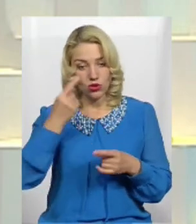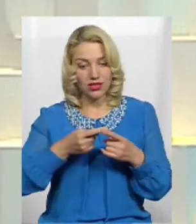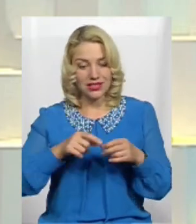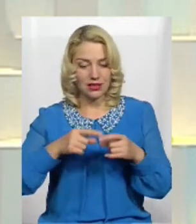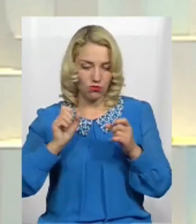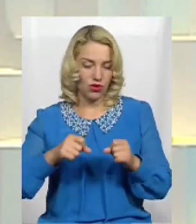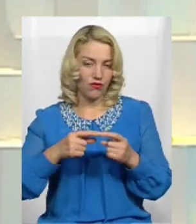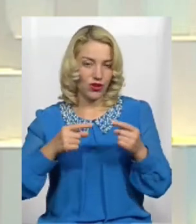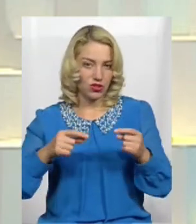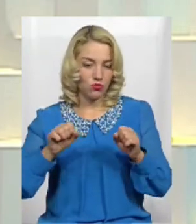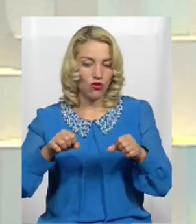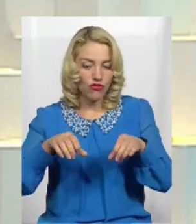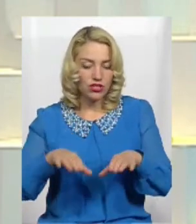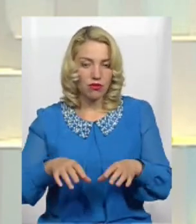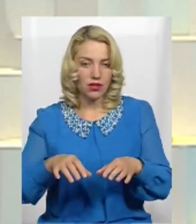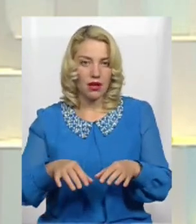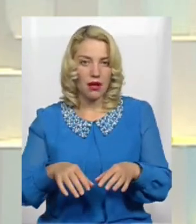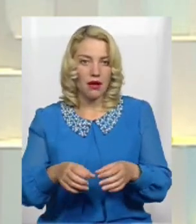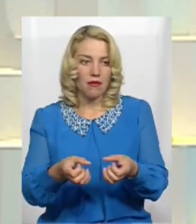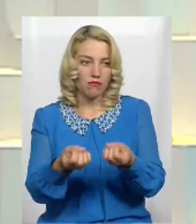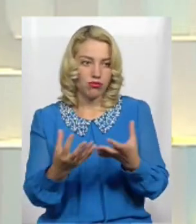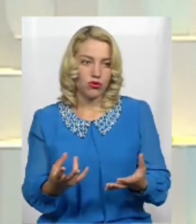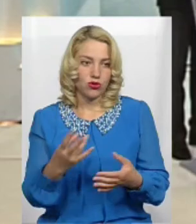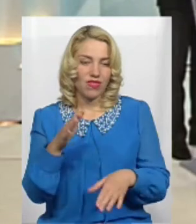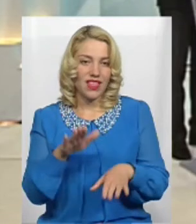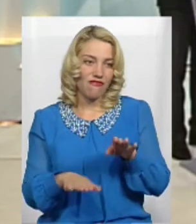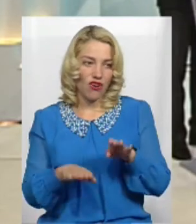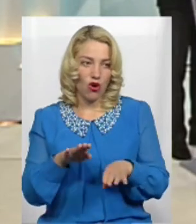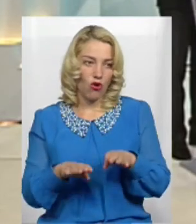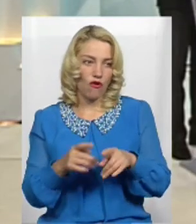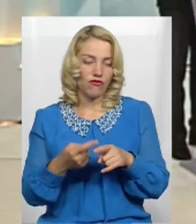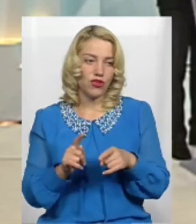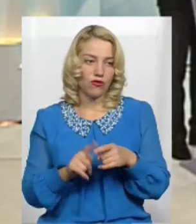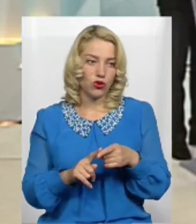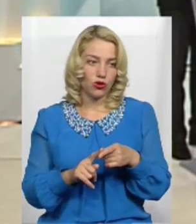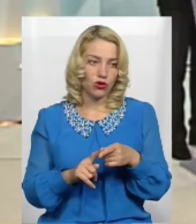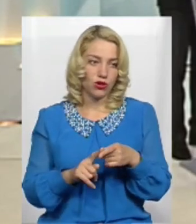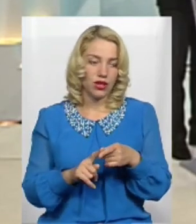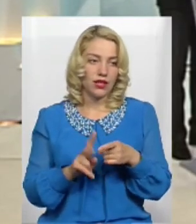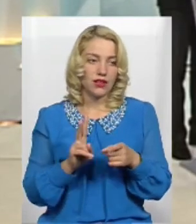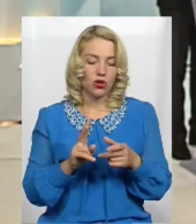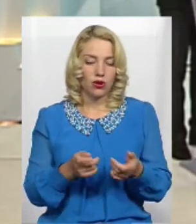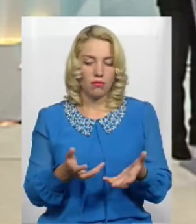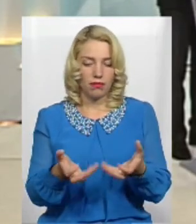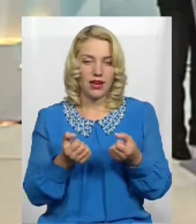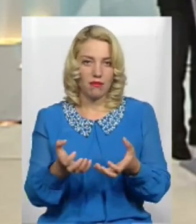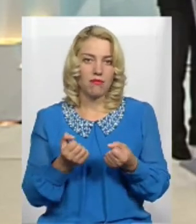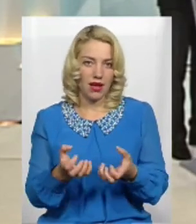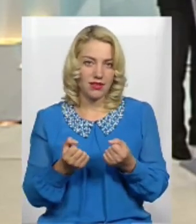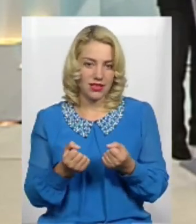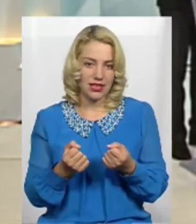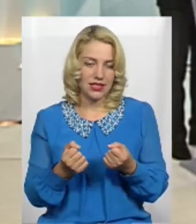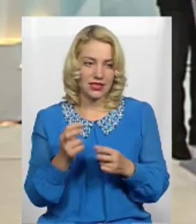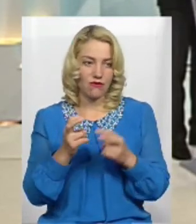вирішувати набагато простіше прямо на ваговій от того підприємства, яке приймає соєпереробного